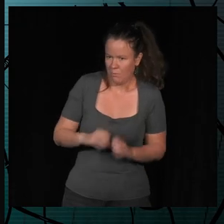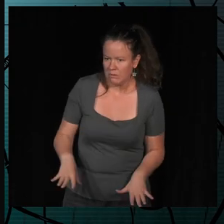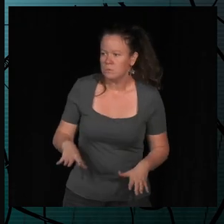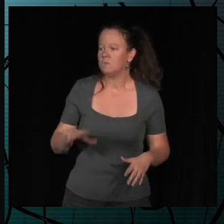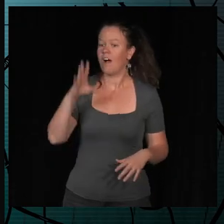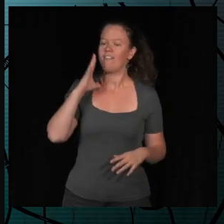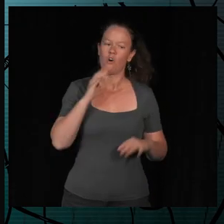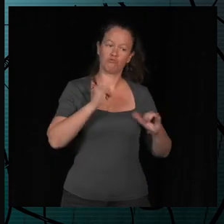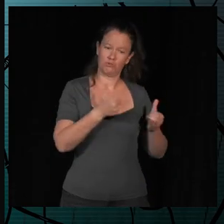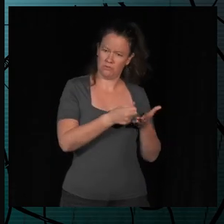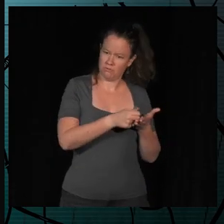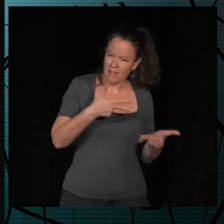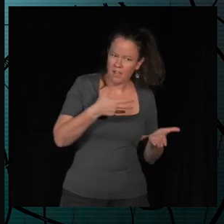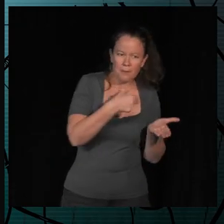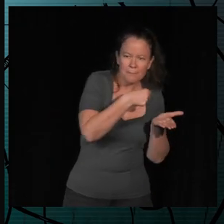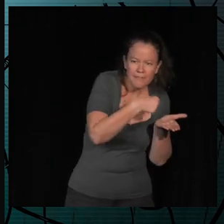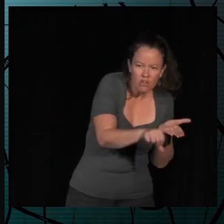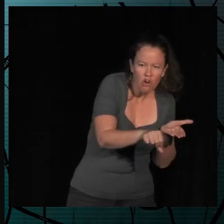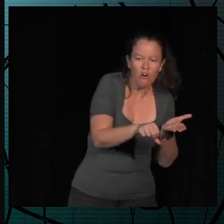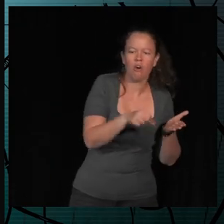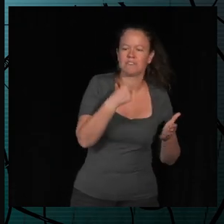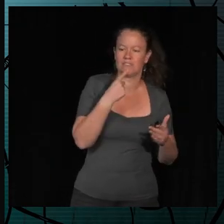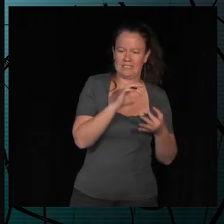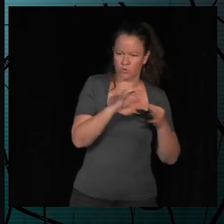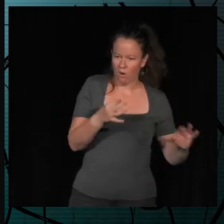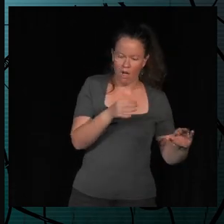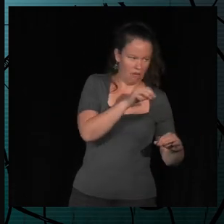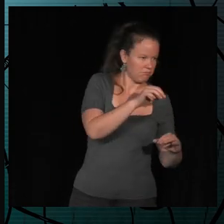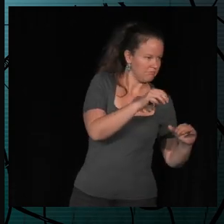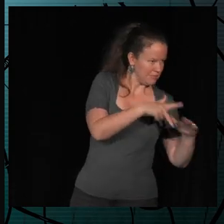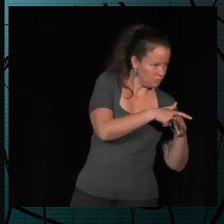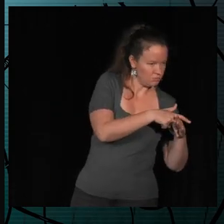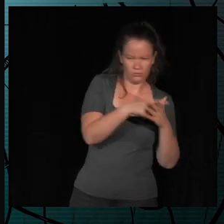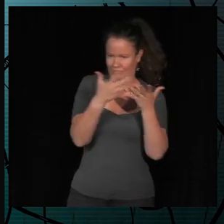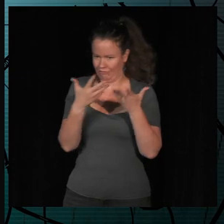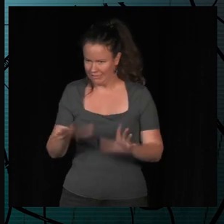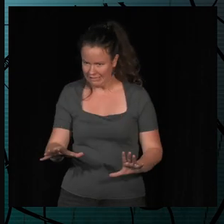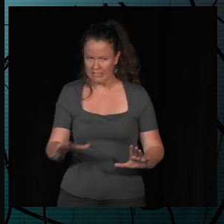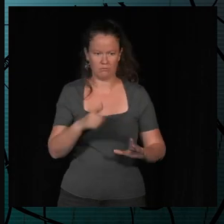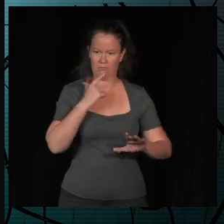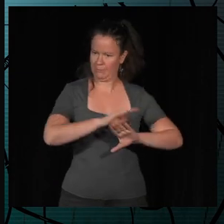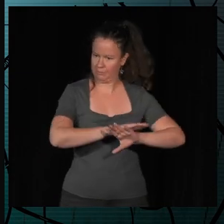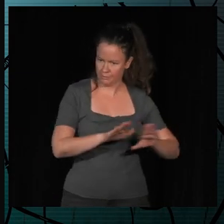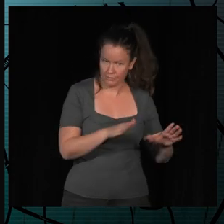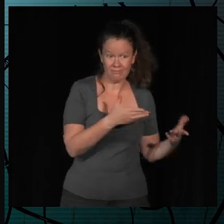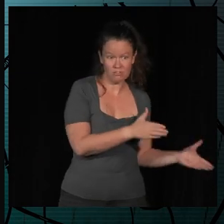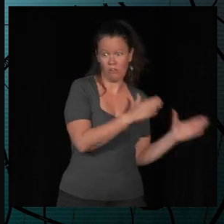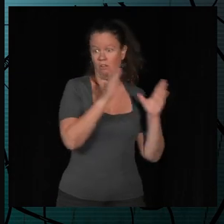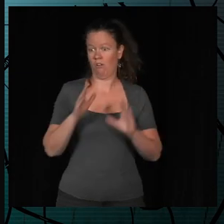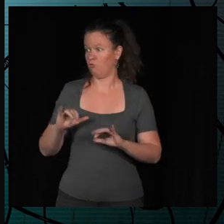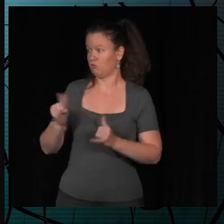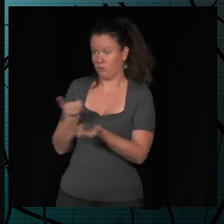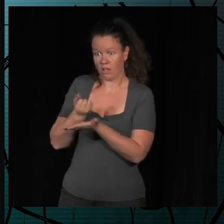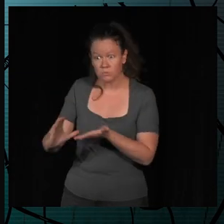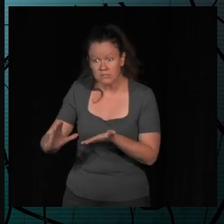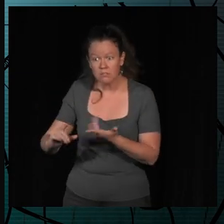enfin voà il y avait un début une fin ils étaient à payant aujourd'hui la plupart des jeux sont gratuits m pousent à dépenser de l'argent